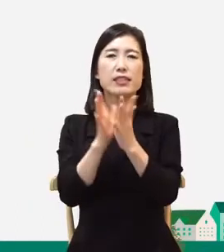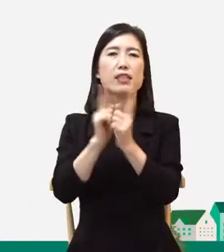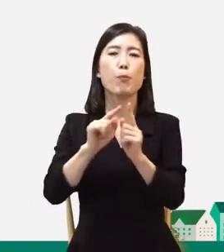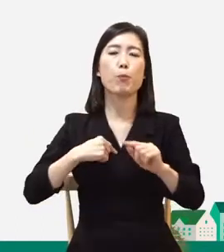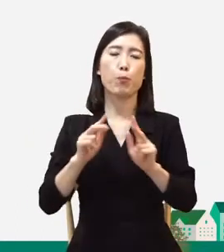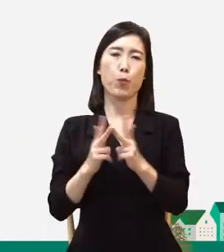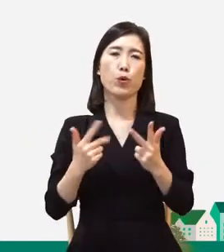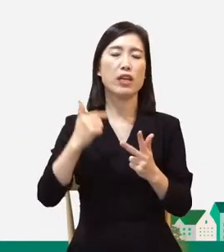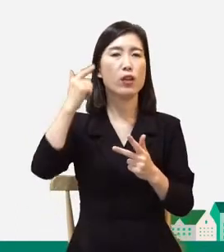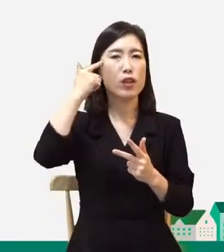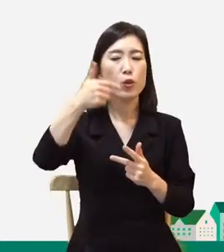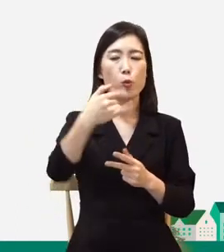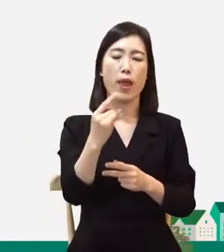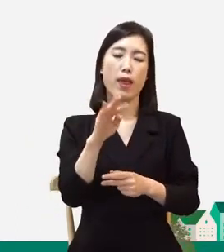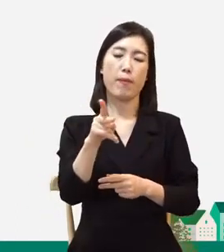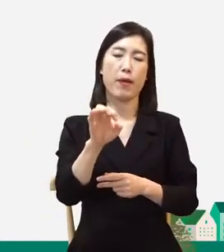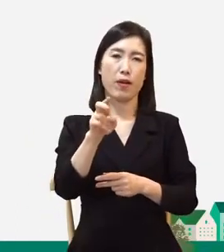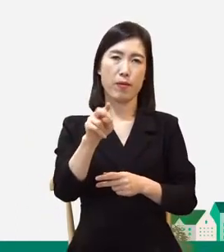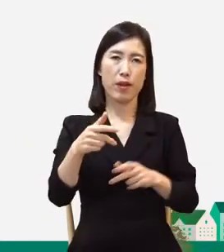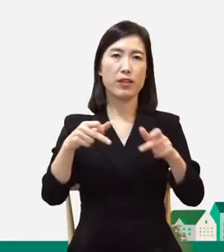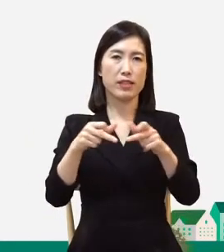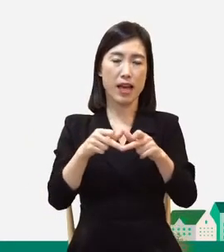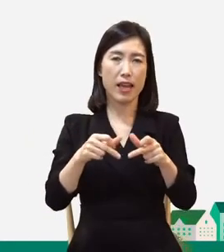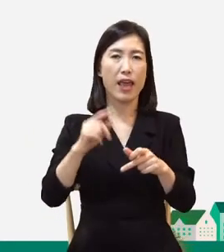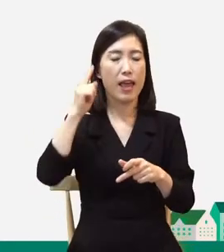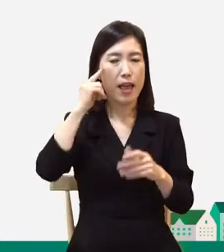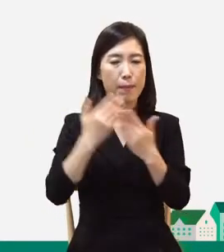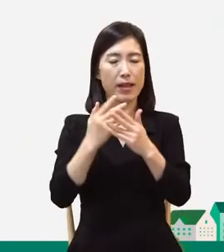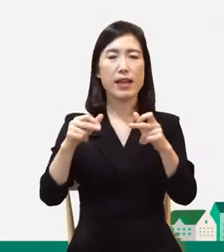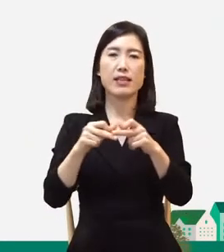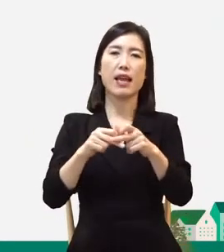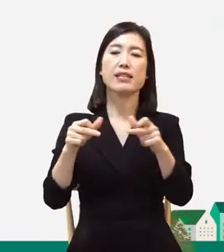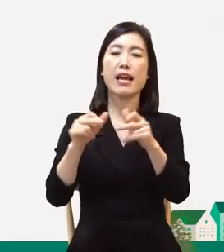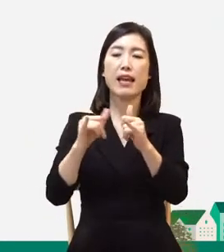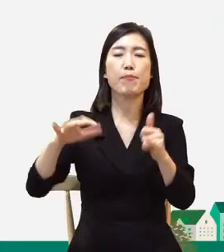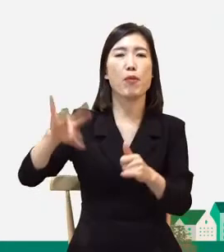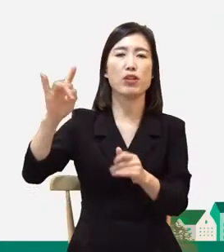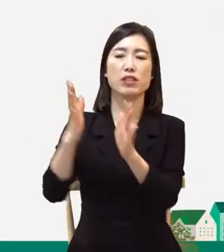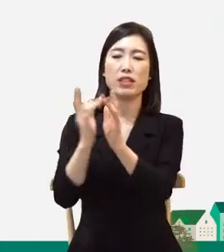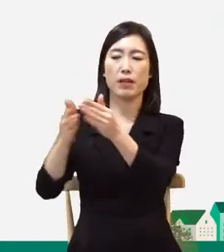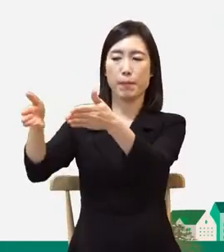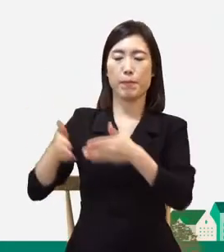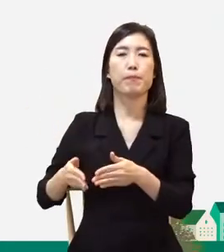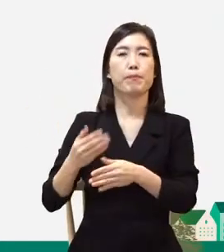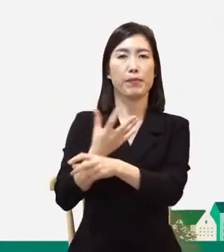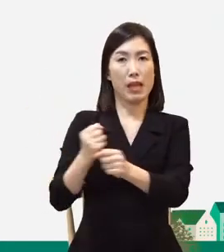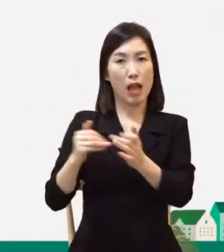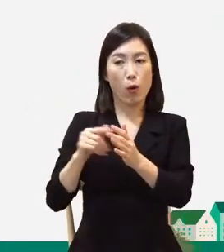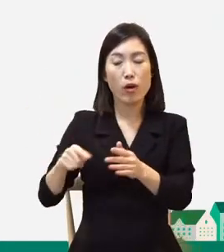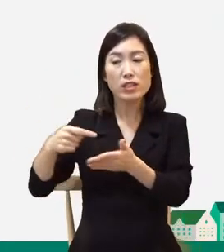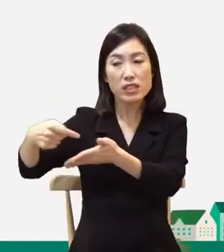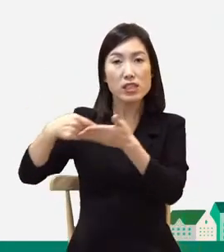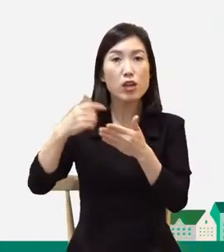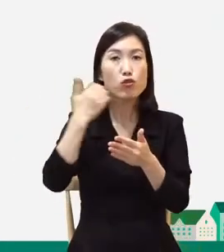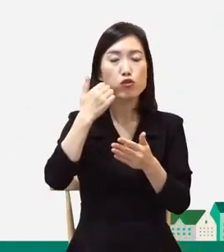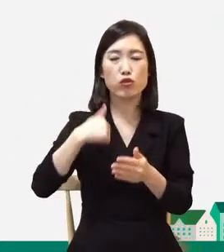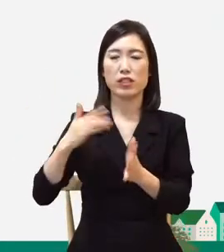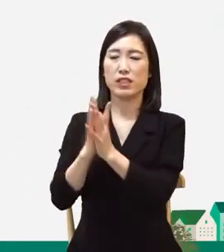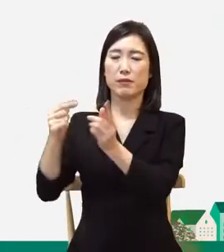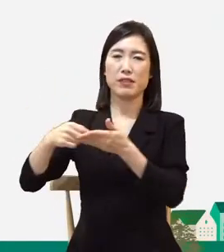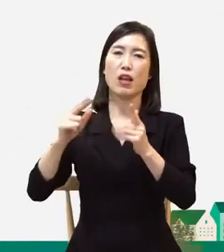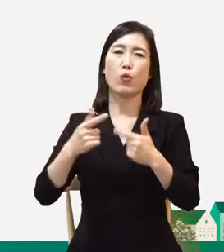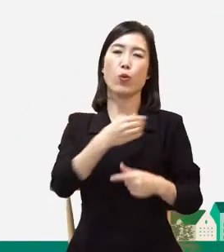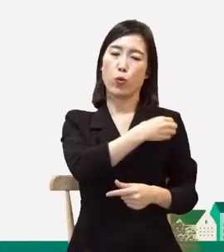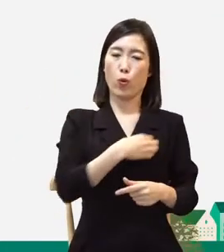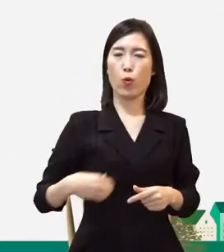이 모집 공고는 제주시에서 이제 하게 되고 이 신청은 읍면동 동사무소에서 받게 되고요. 접수가